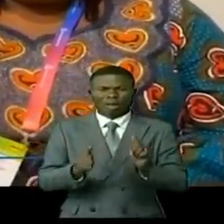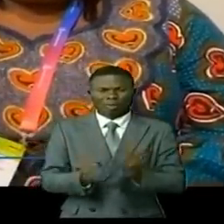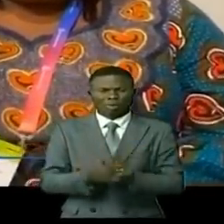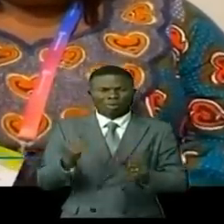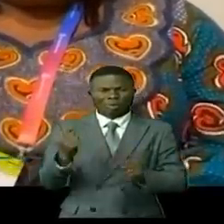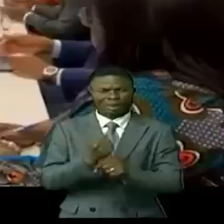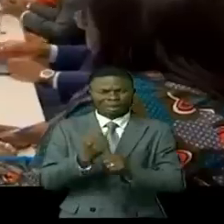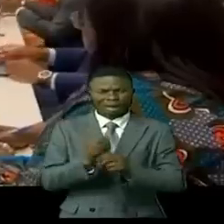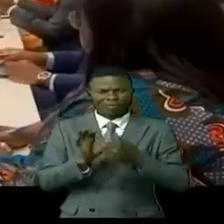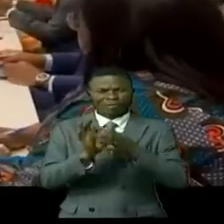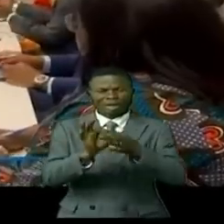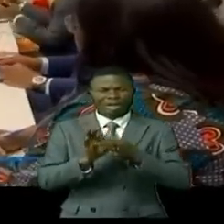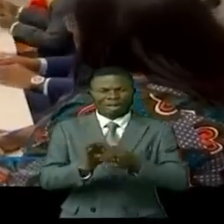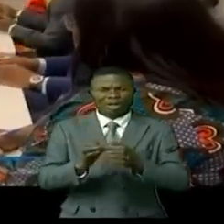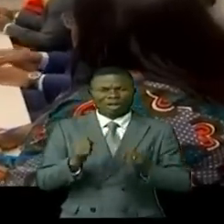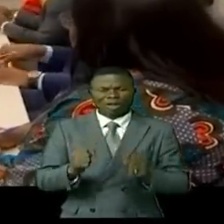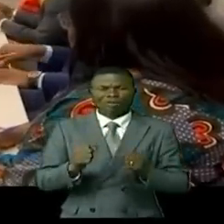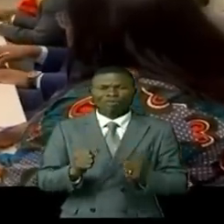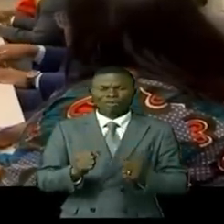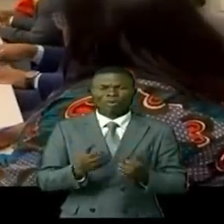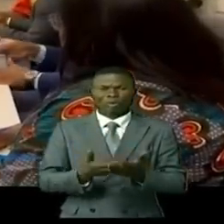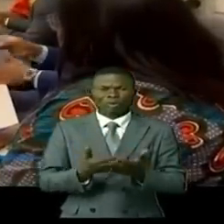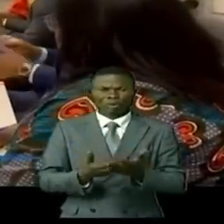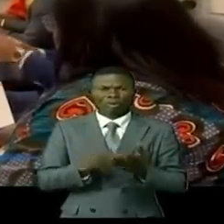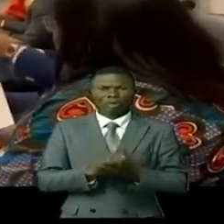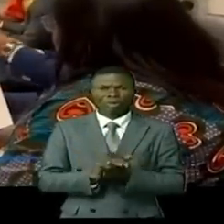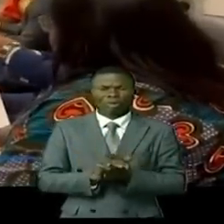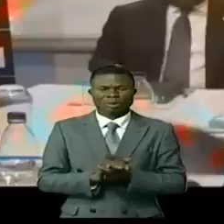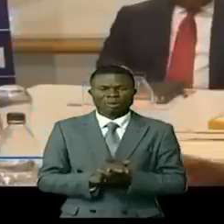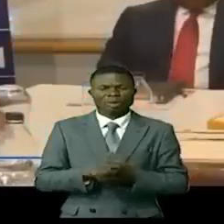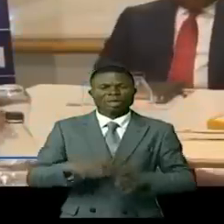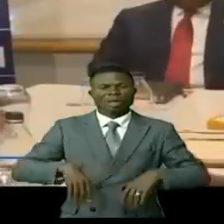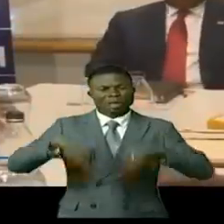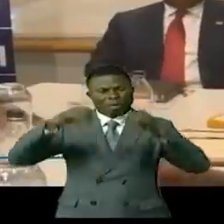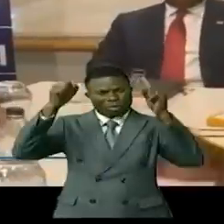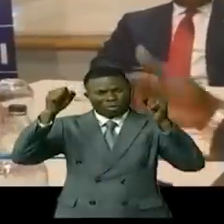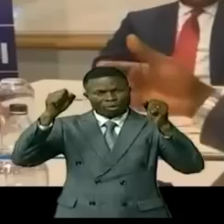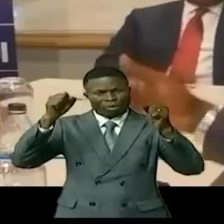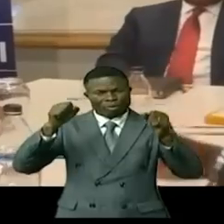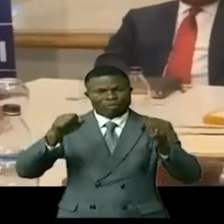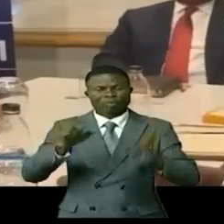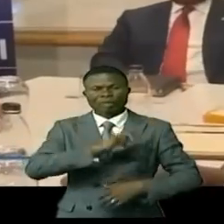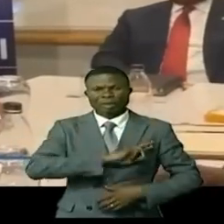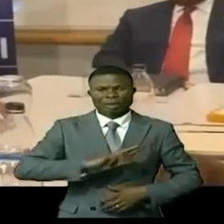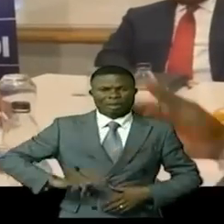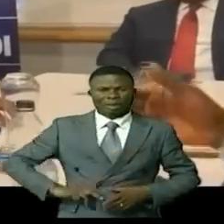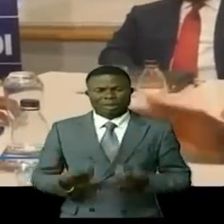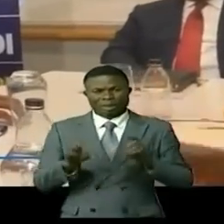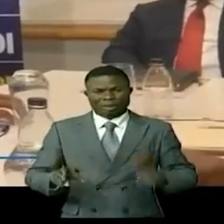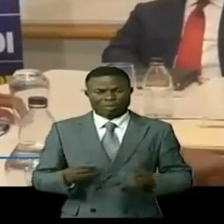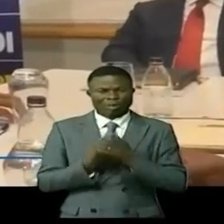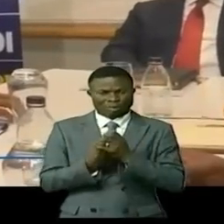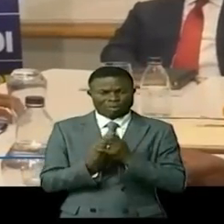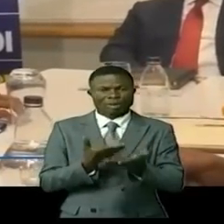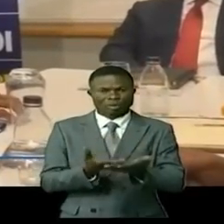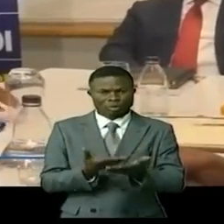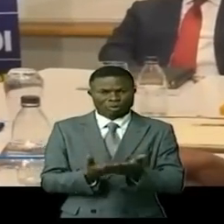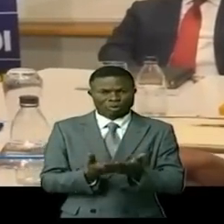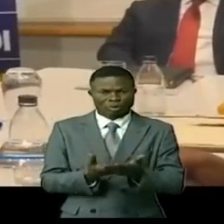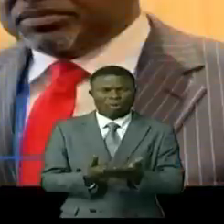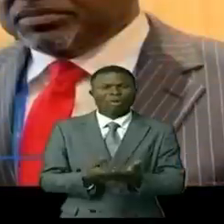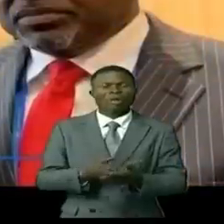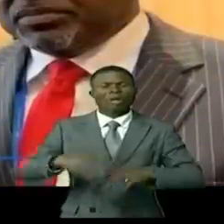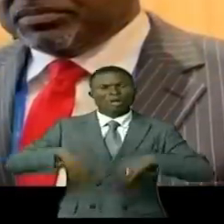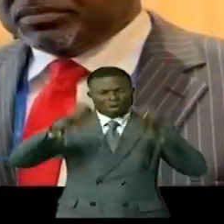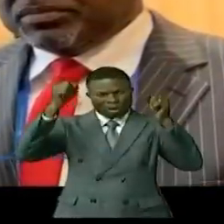la divulgation systématique des données. Alors la validation de la RDC est en cours, mais bien sûr cette validation